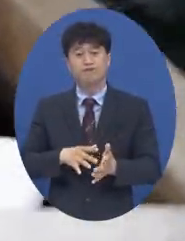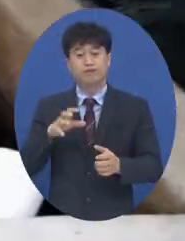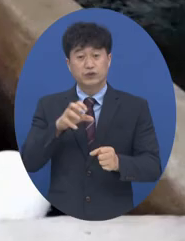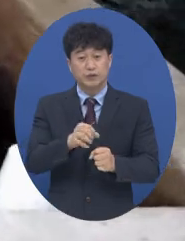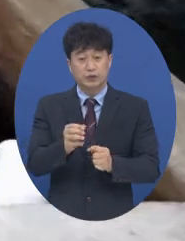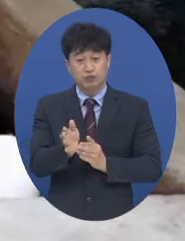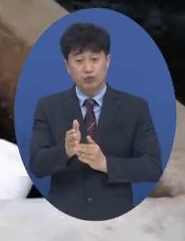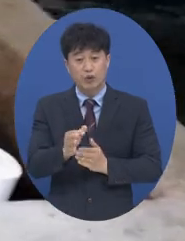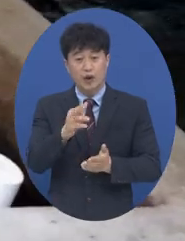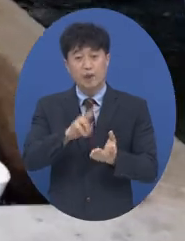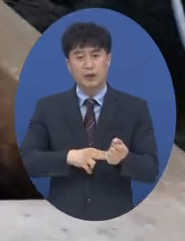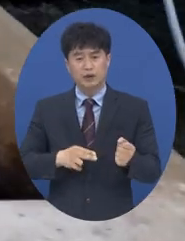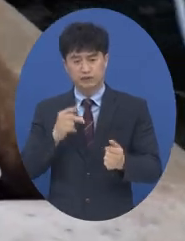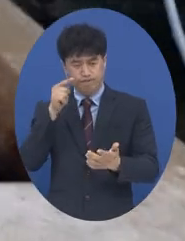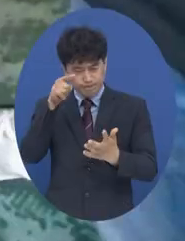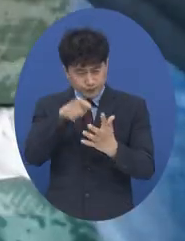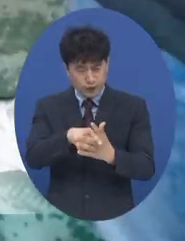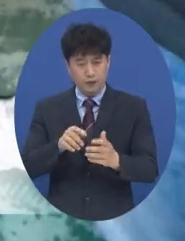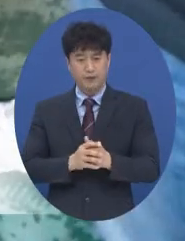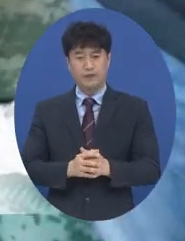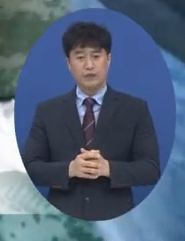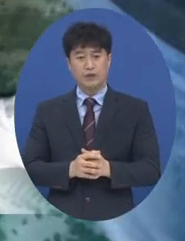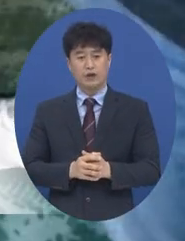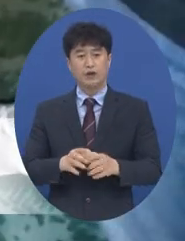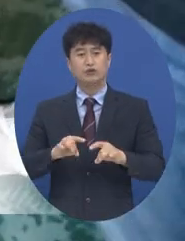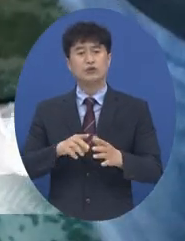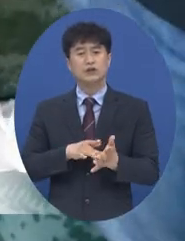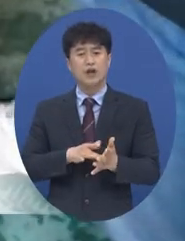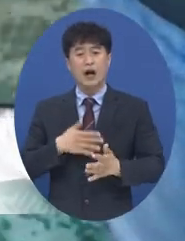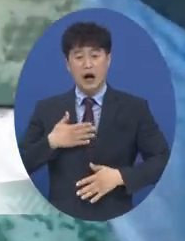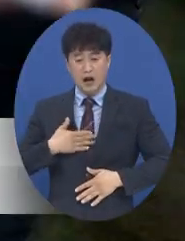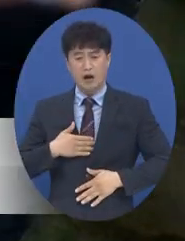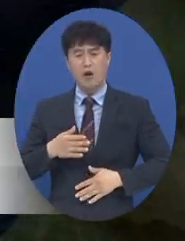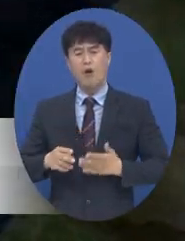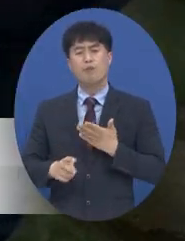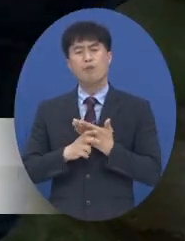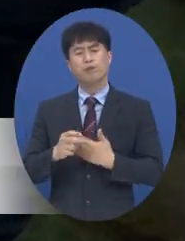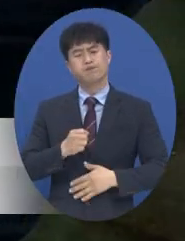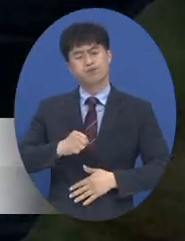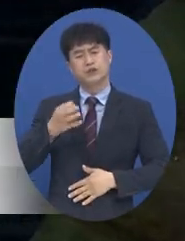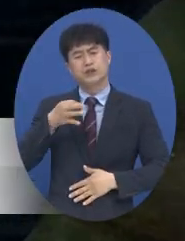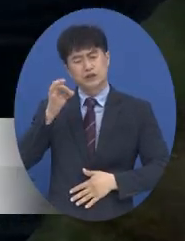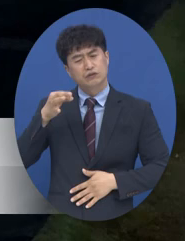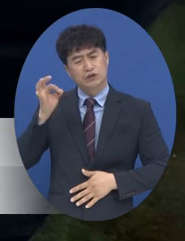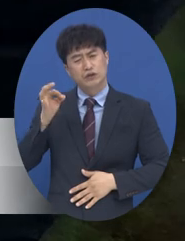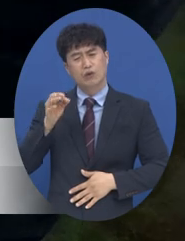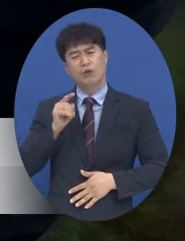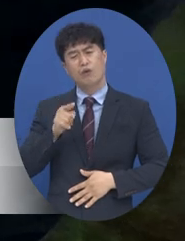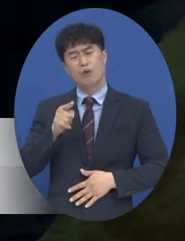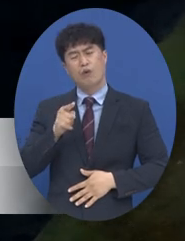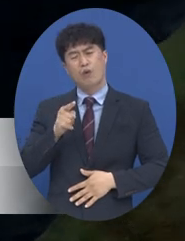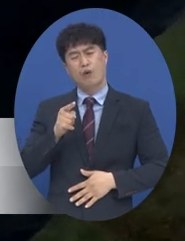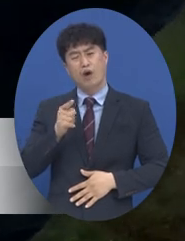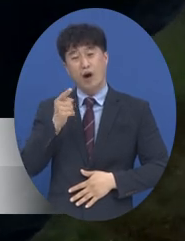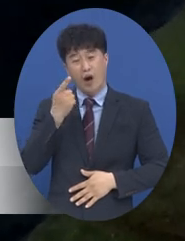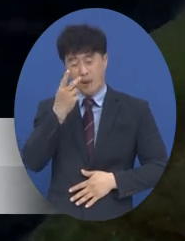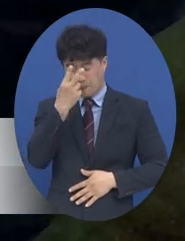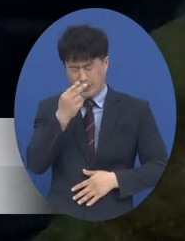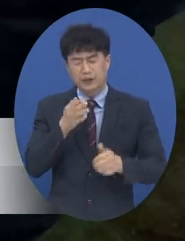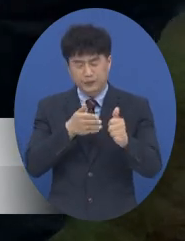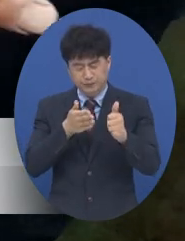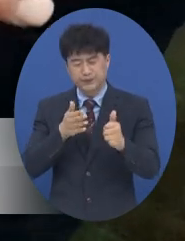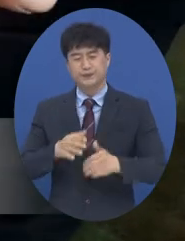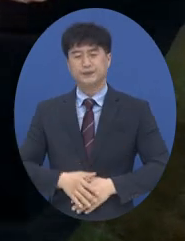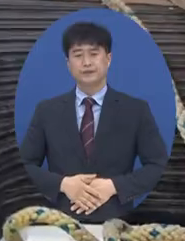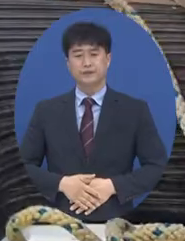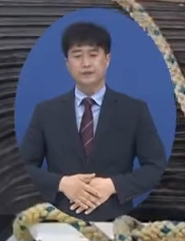쏘가리를 팔다 덜미를 잡혔습니다. 빠뜨린 거 알고 받은 거 맞죠? 법을 어기면 이제는 안 돼. 그거를